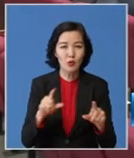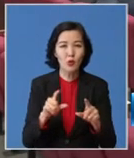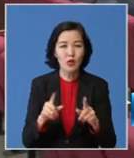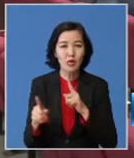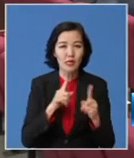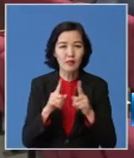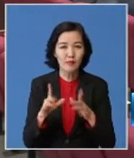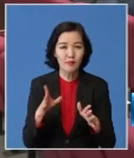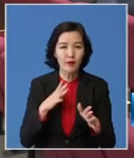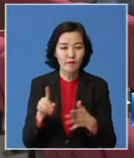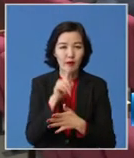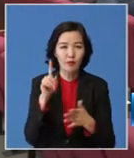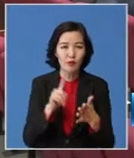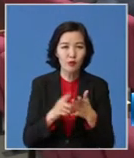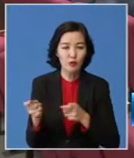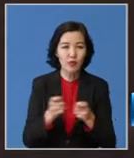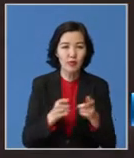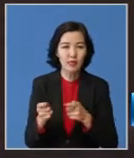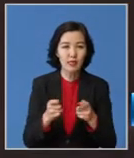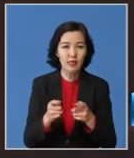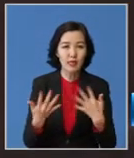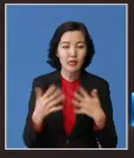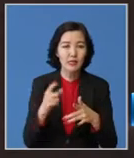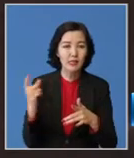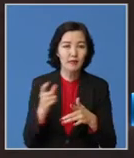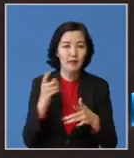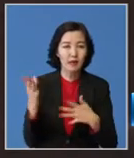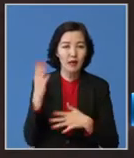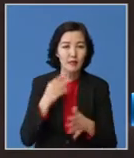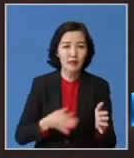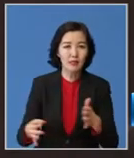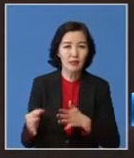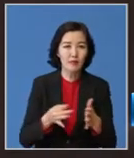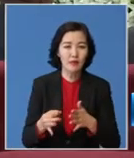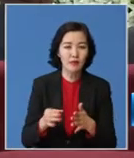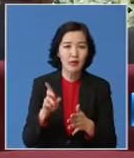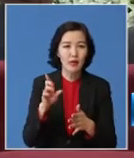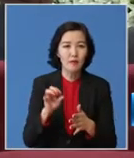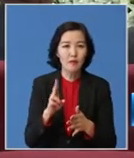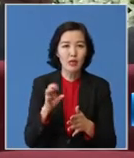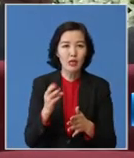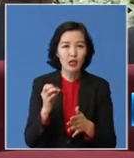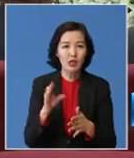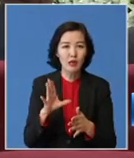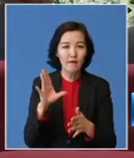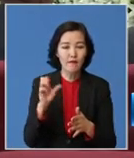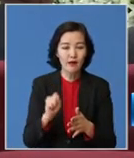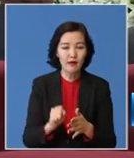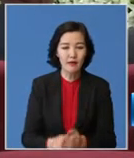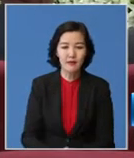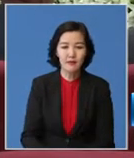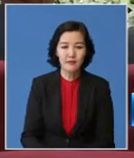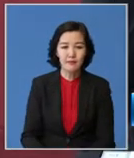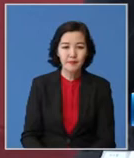был рассмотрен и вопрос в отношении руководителя управления сельского хозяйства Алматинской области Сексенбая